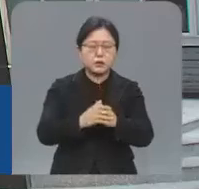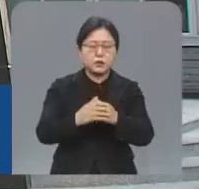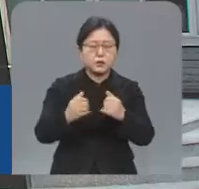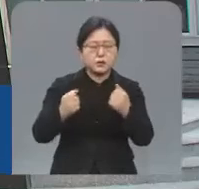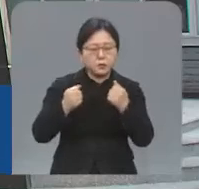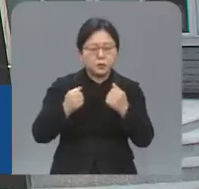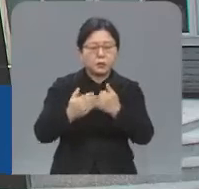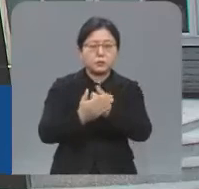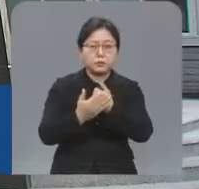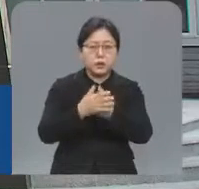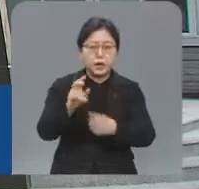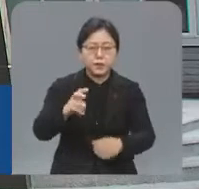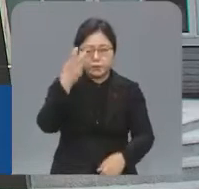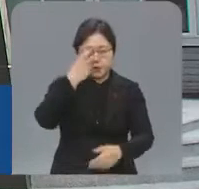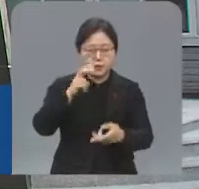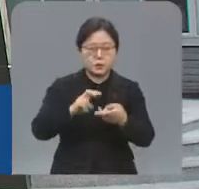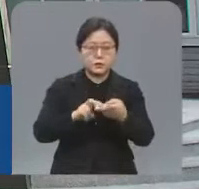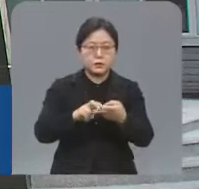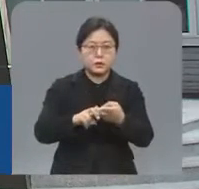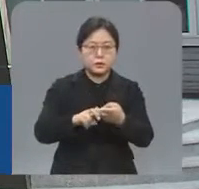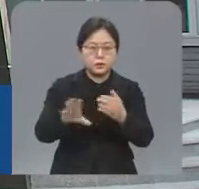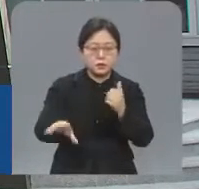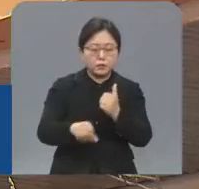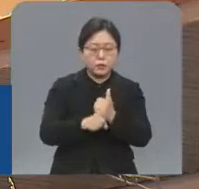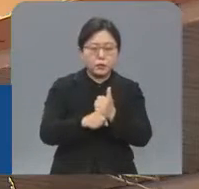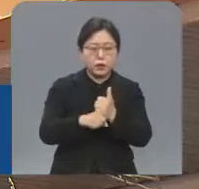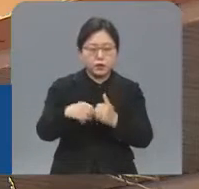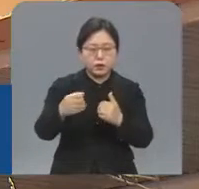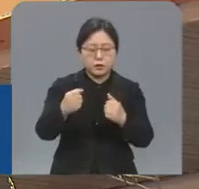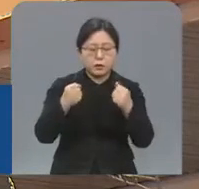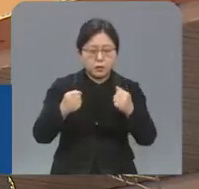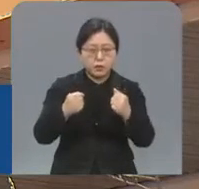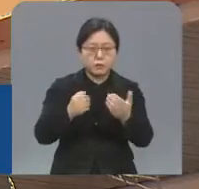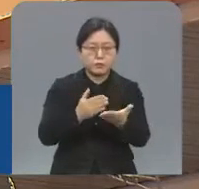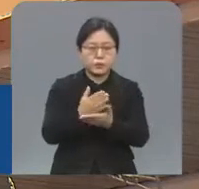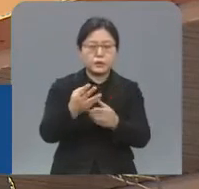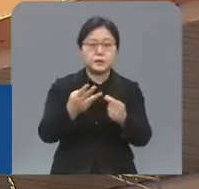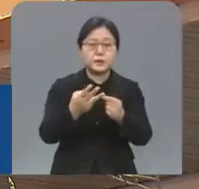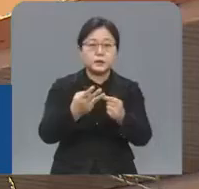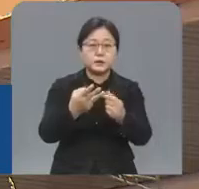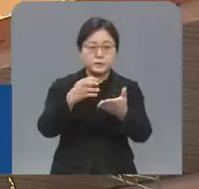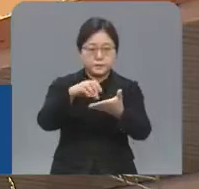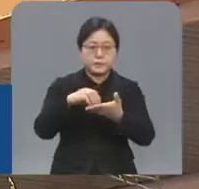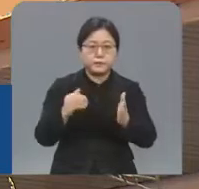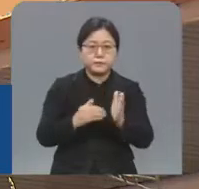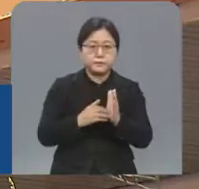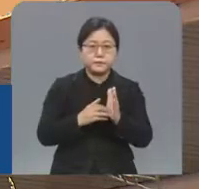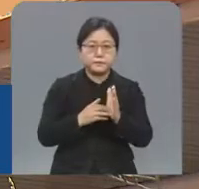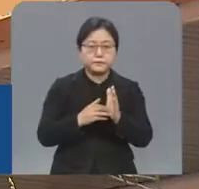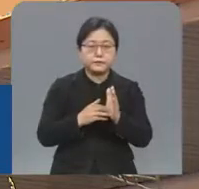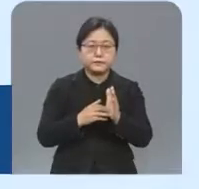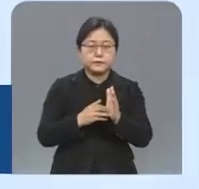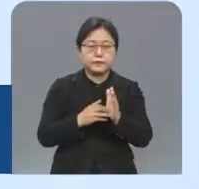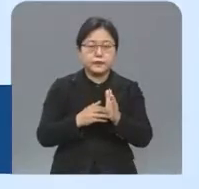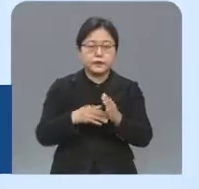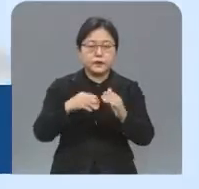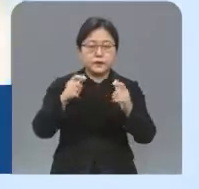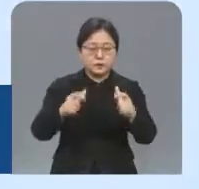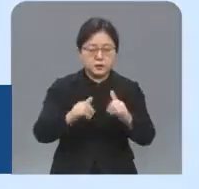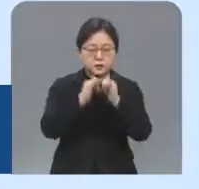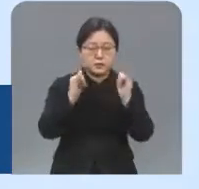관리 서 평가 등 2021년 통합 건강증진 문 야함 반항을 차지했습니다 승천 씨는 지역 탑에